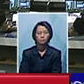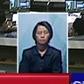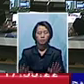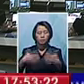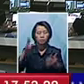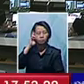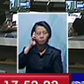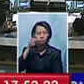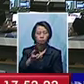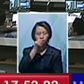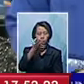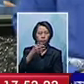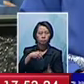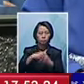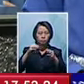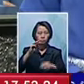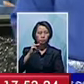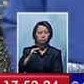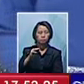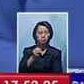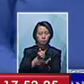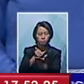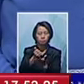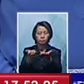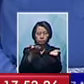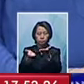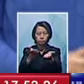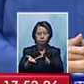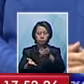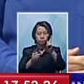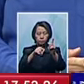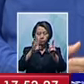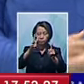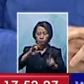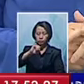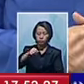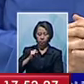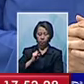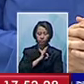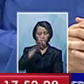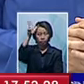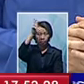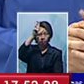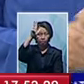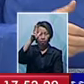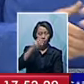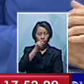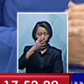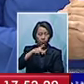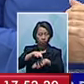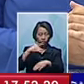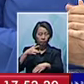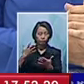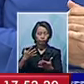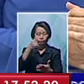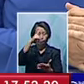Sebagaimana yang saya wawarkan dalam Majlis Amanat Perdana Perkhidmatan Awam ke-15 pada awal bulan ini. Lantas